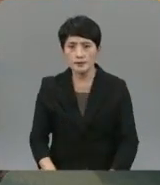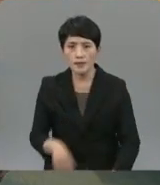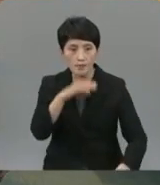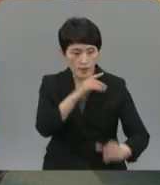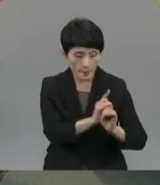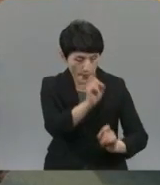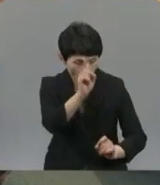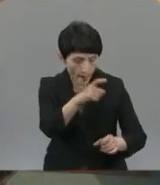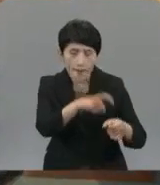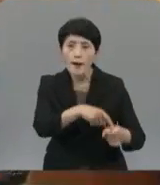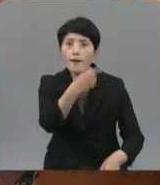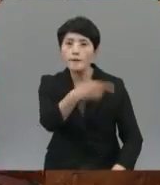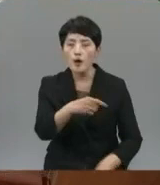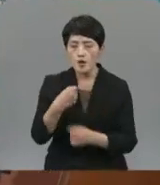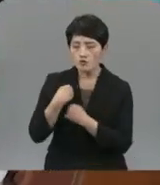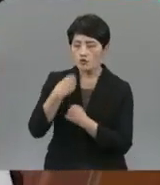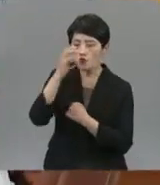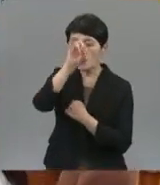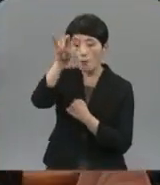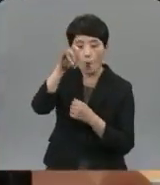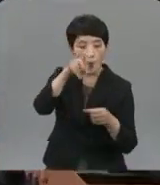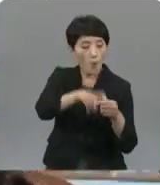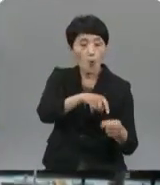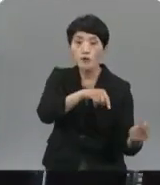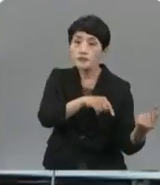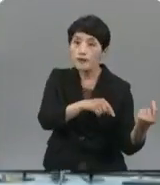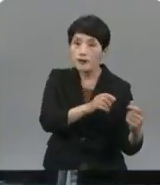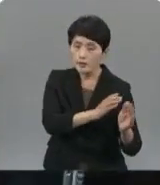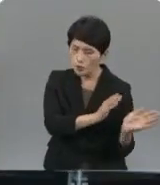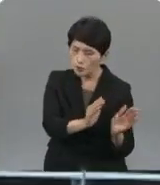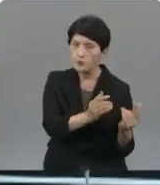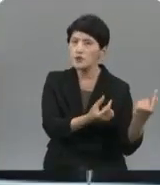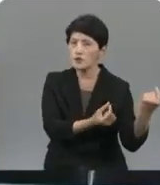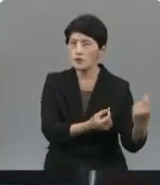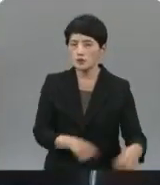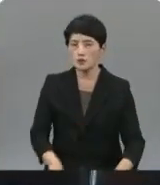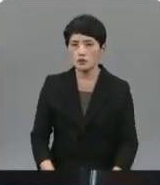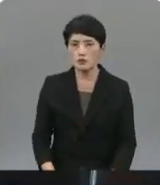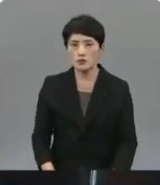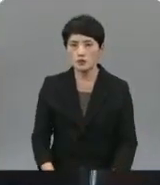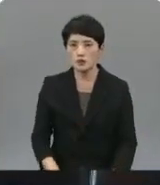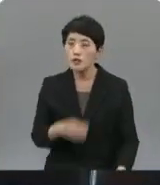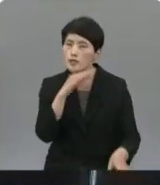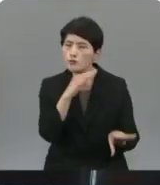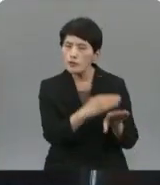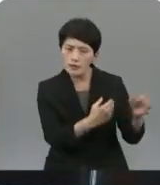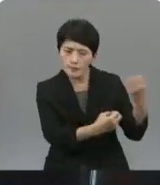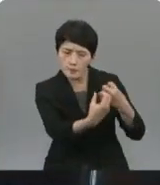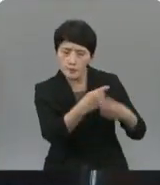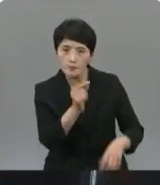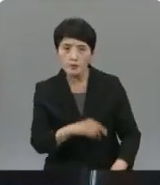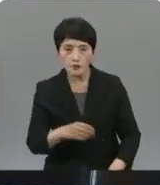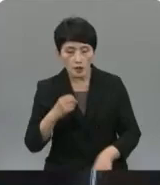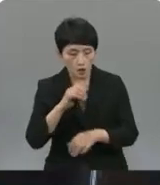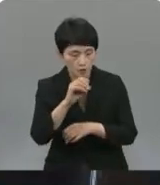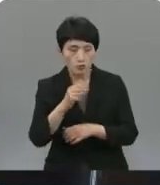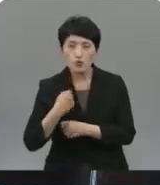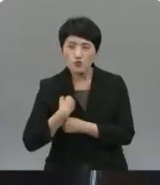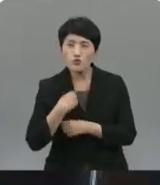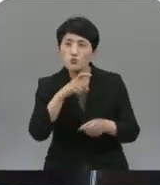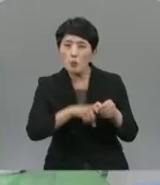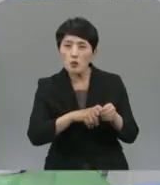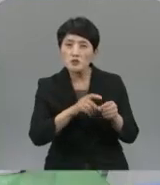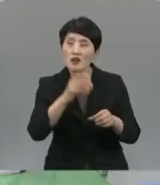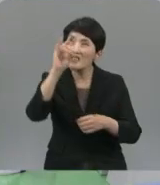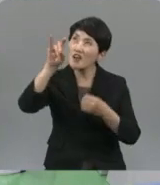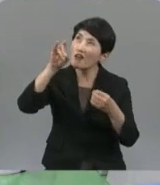大型起重机等，显示施工作业正在积极进行。美国米德尔伯里国际研究所高级研究员戴